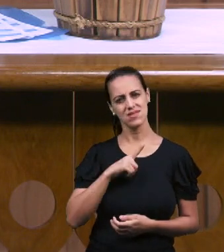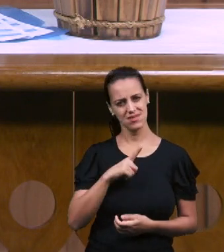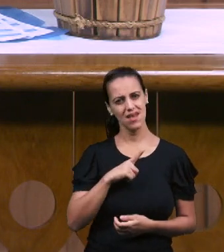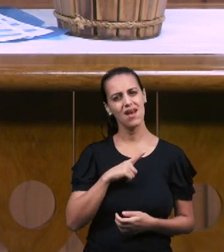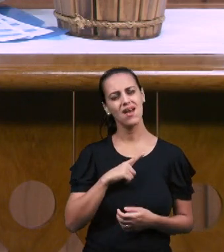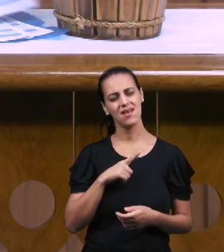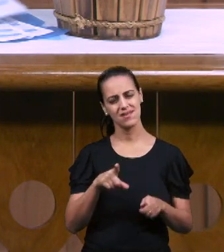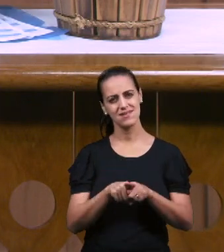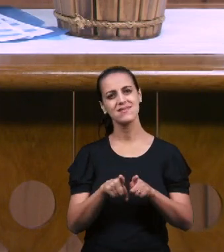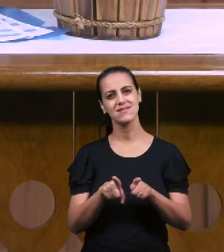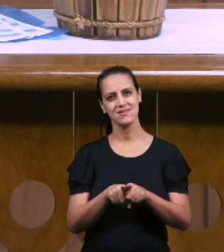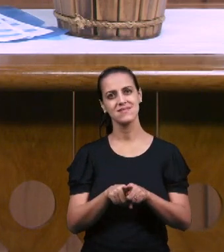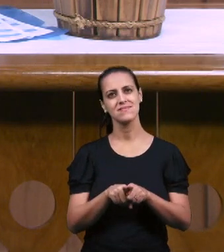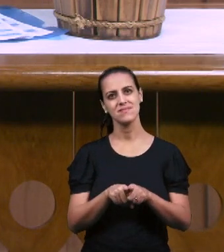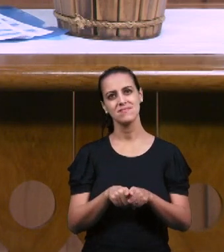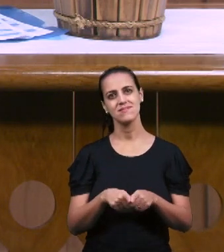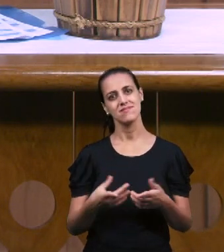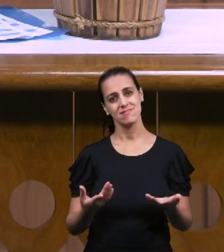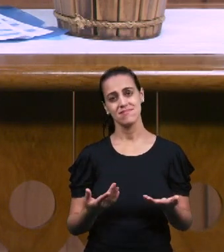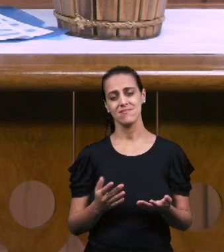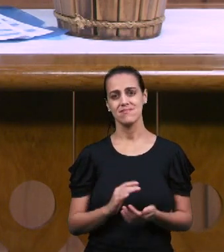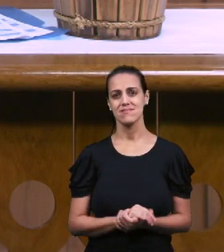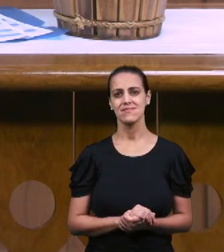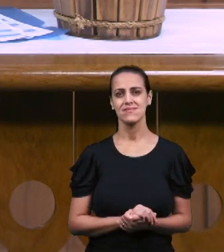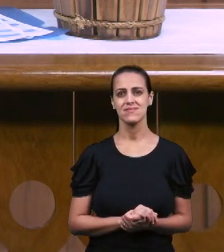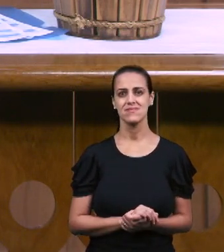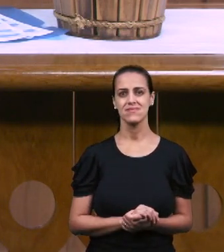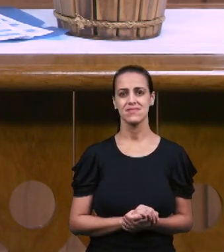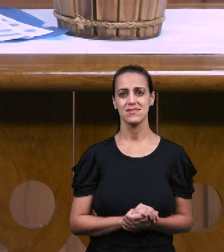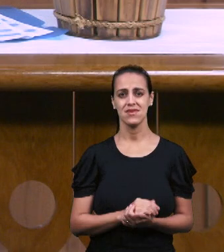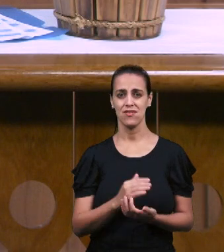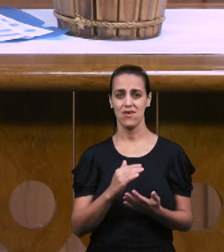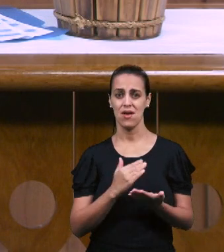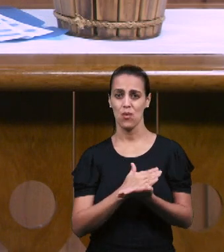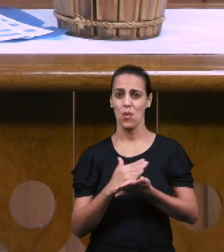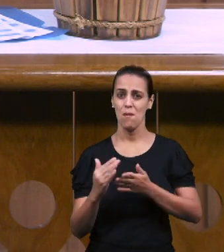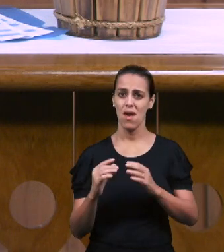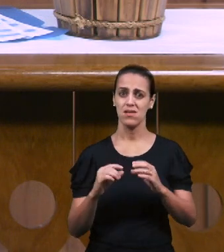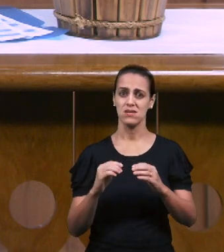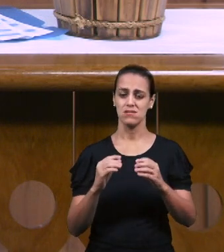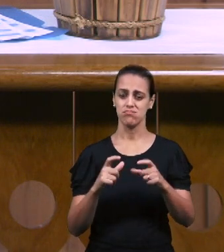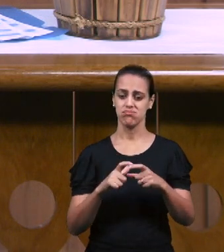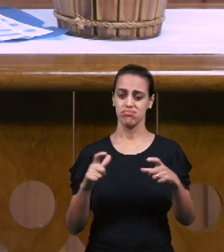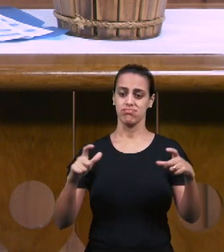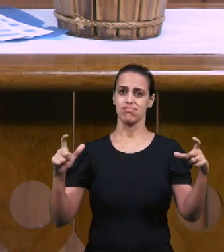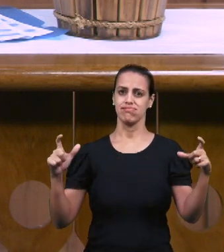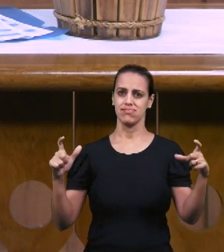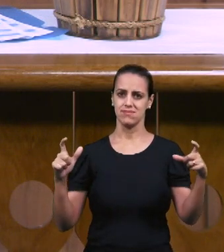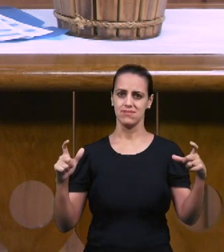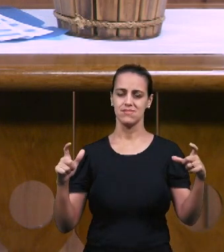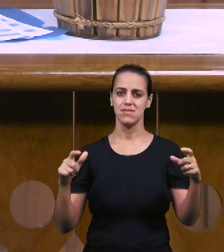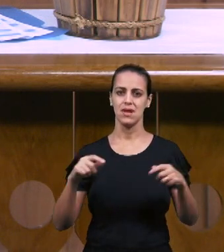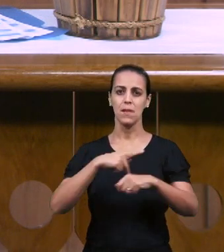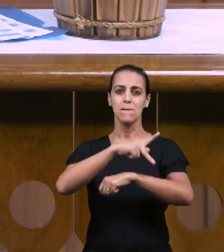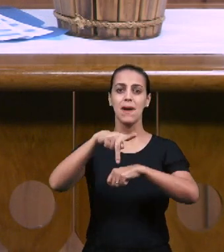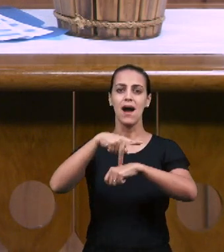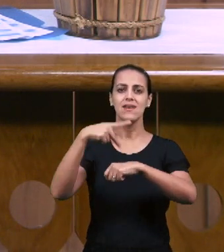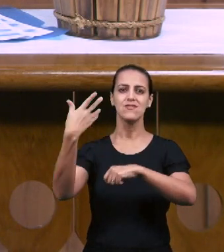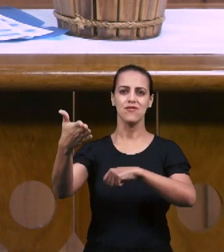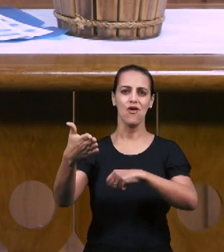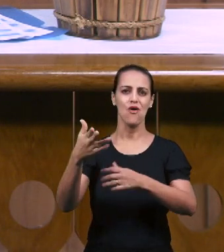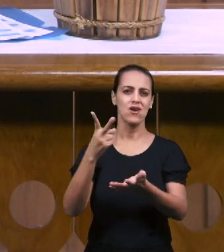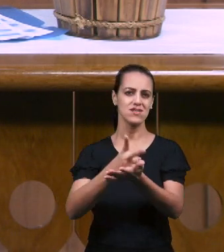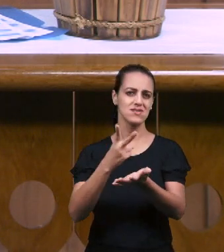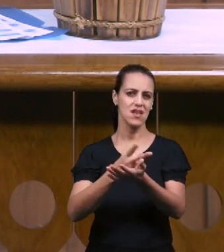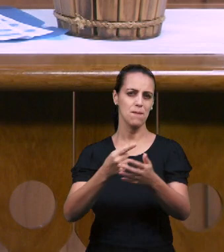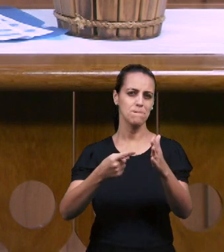revenir sommer à cela. Chaque semaine, nous avons une augmentation à l'étranger. Nous avons en première place, c'est les